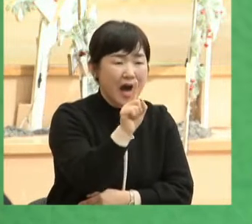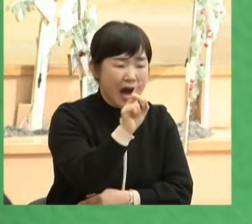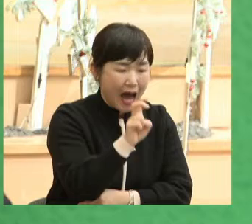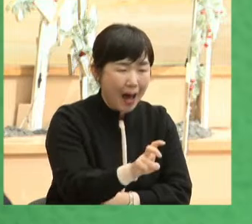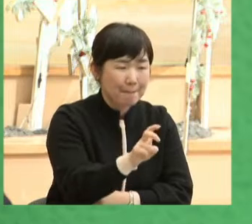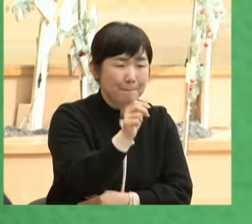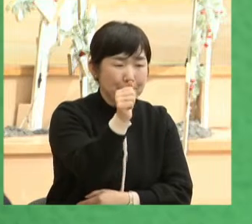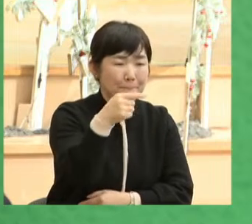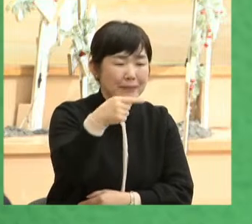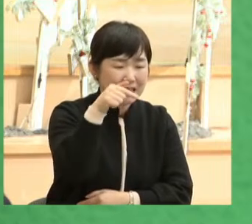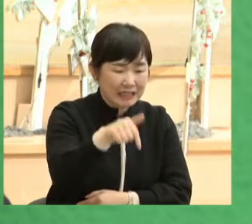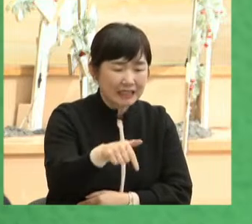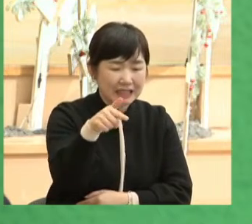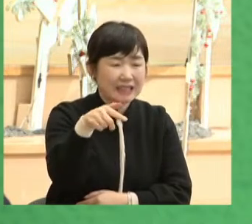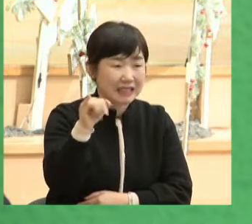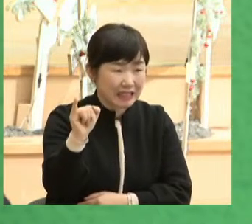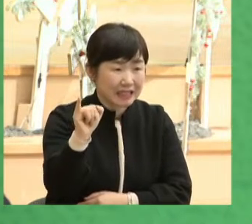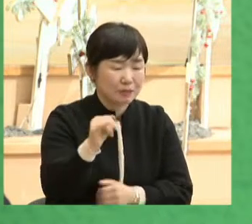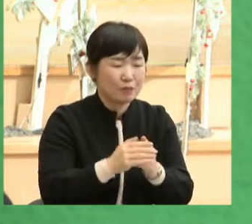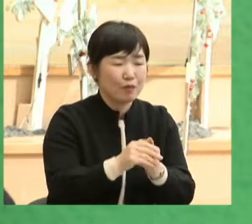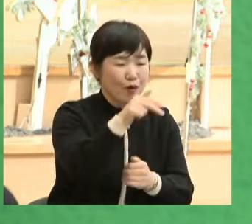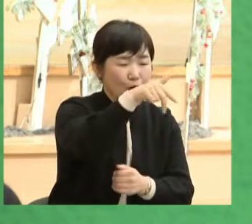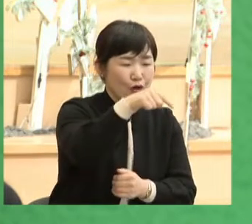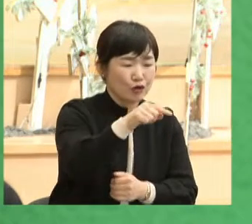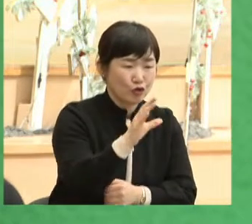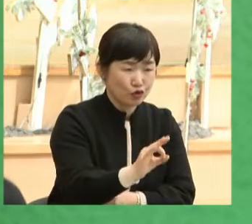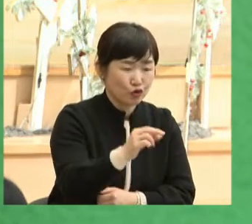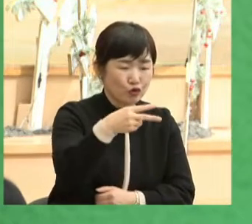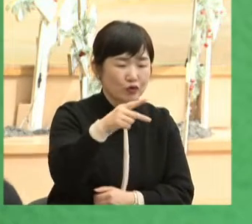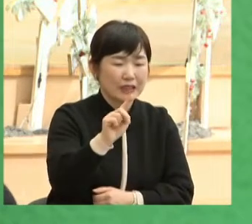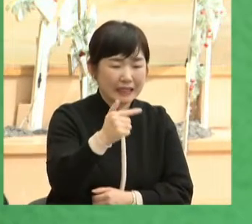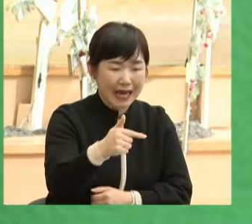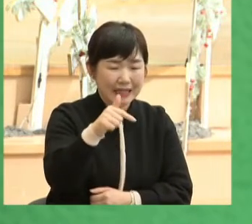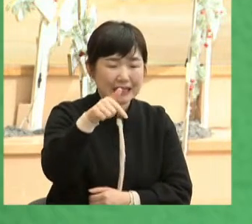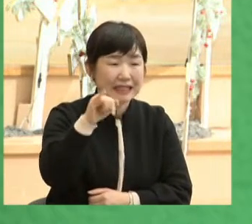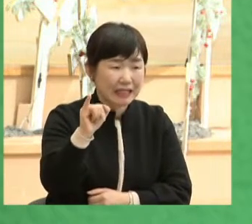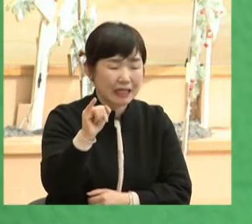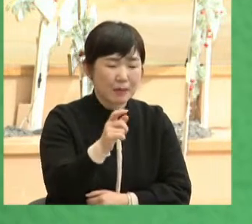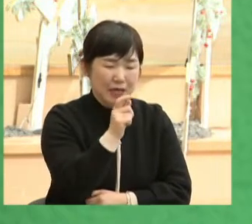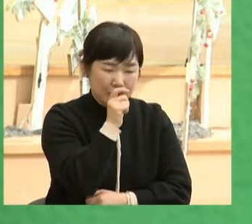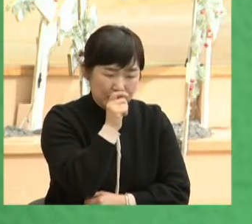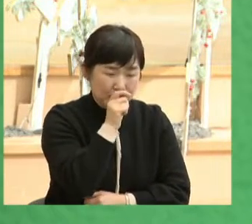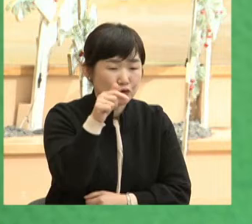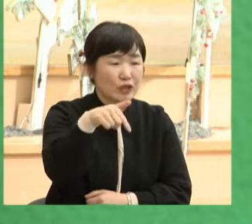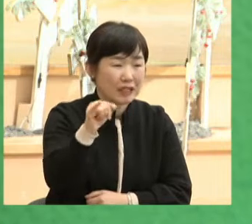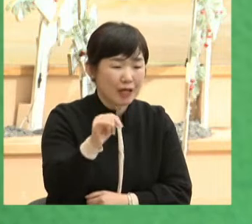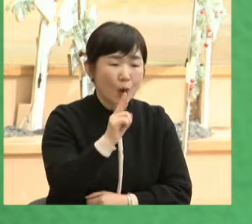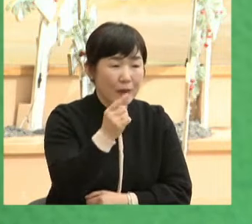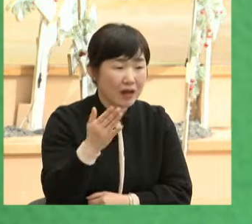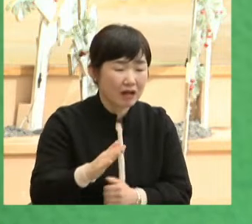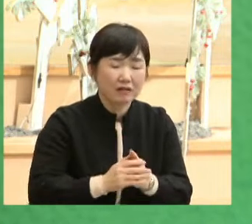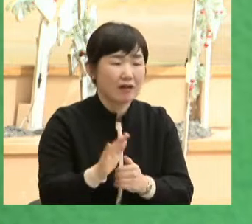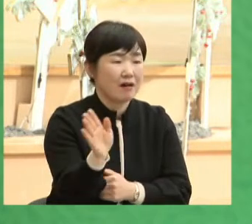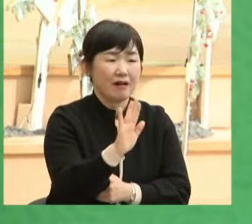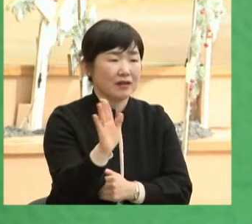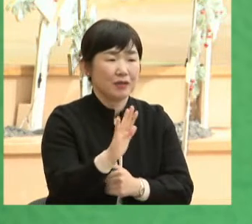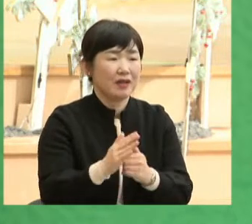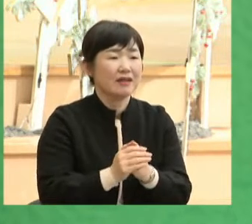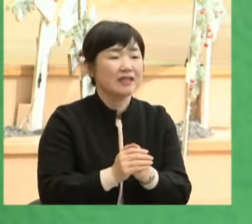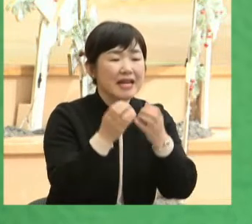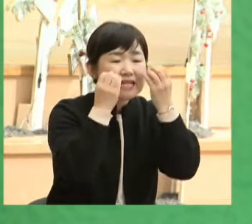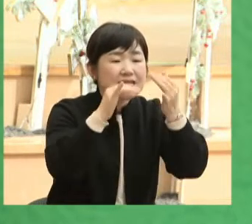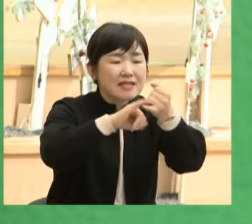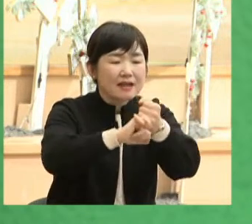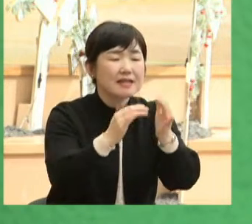많은 그걸 침묵을 깨고 하나님이 드디어 말씀이 제시하지 시작되어지는 거예요